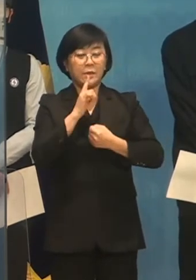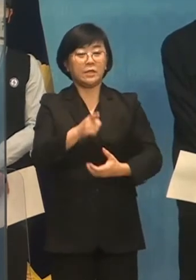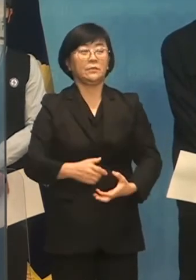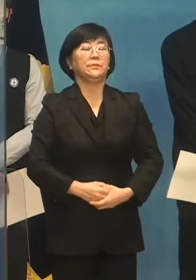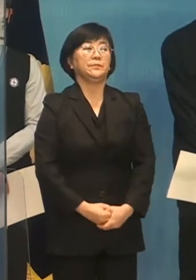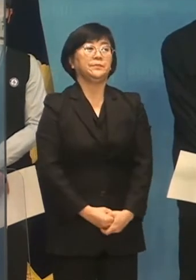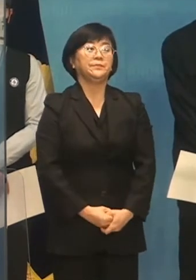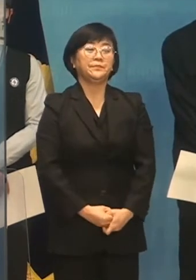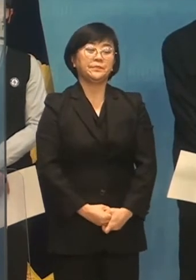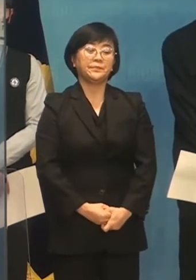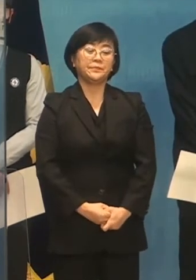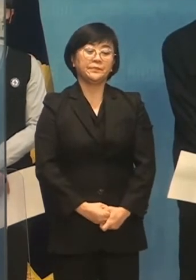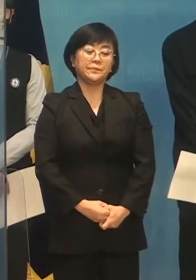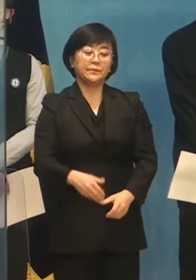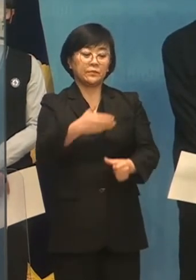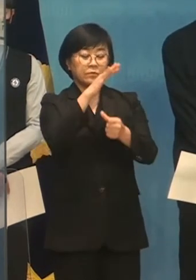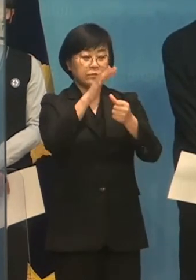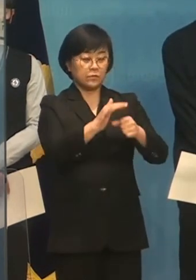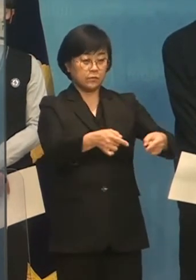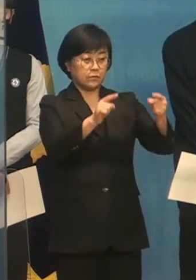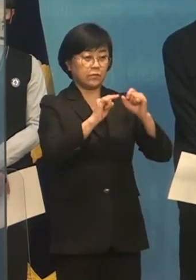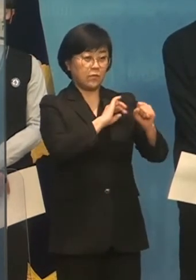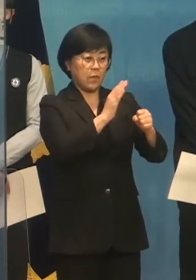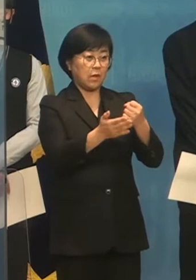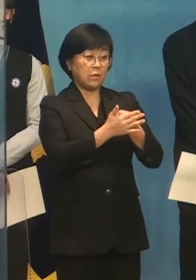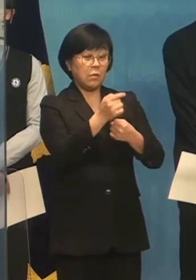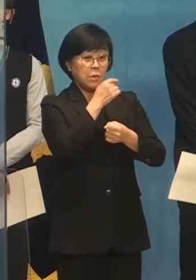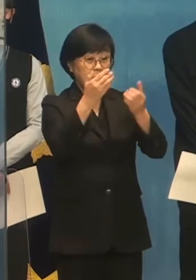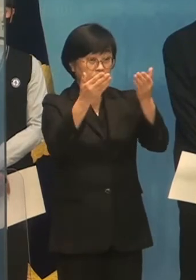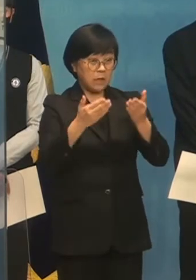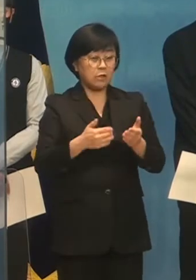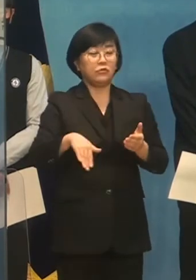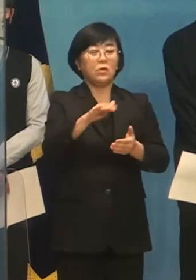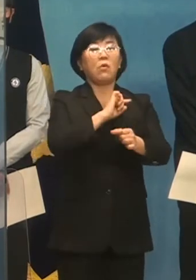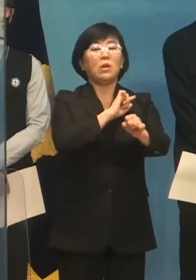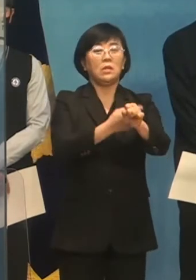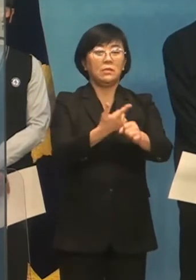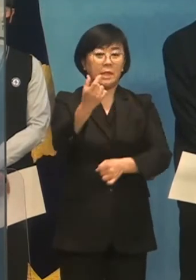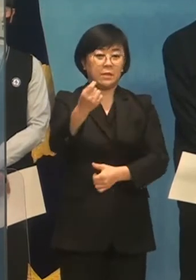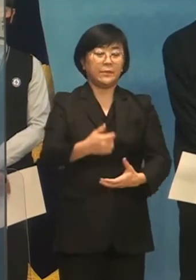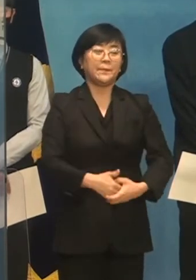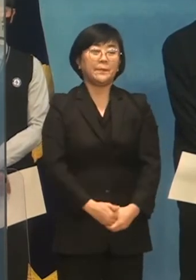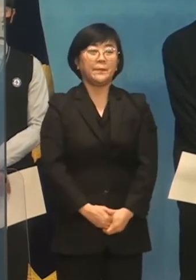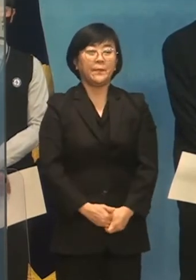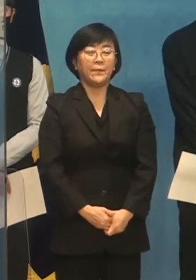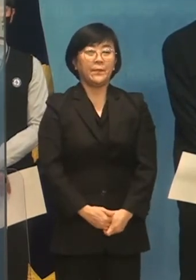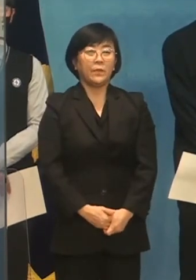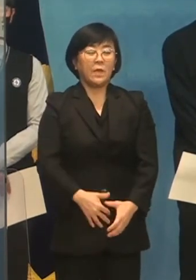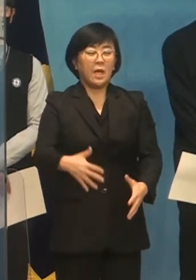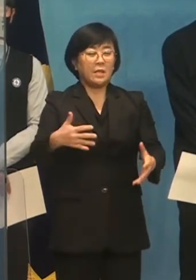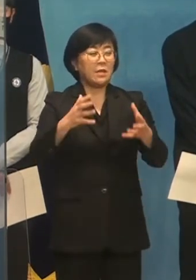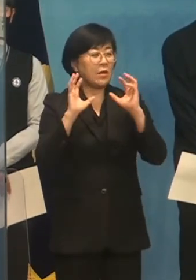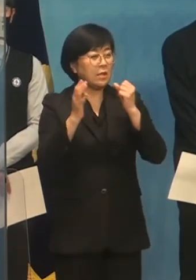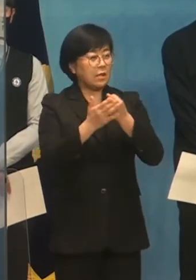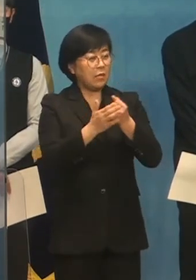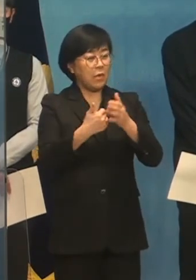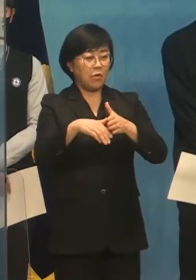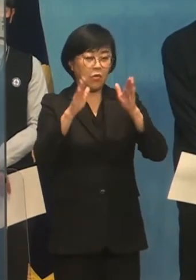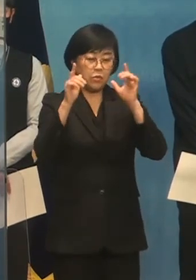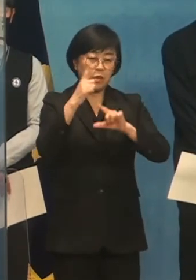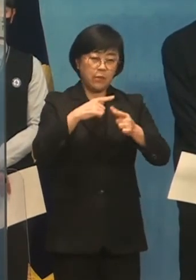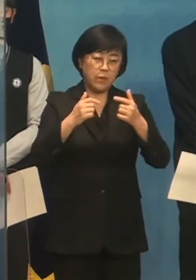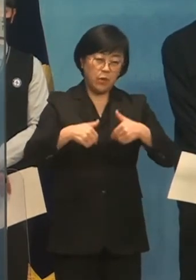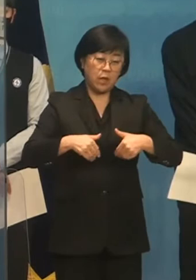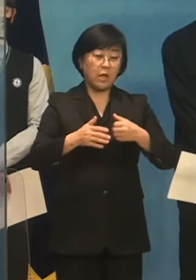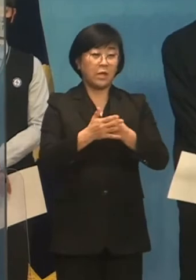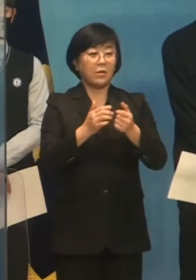앞장서주십시오. 청소년 선정권은 당연히 보장받아야 할 우리의 권리입니다. 아직 어리니까 공부를 더 해야